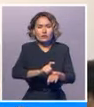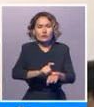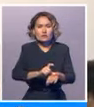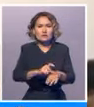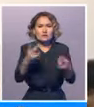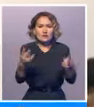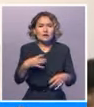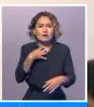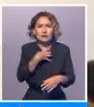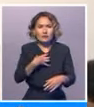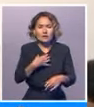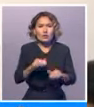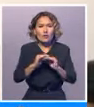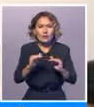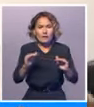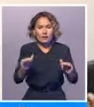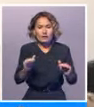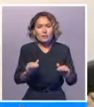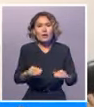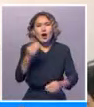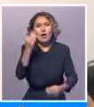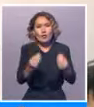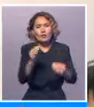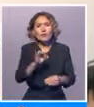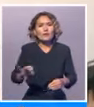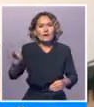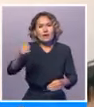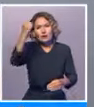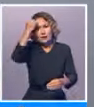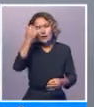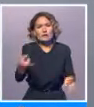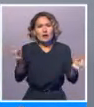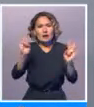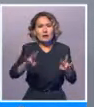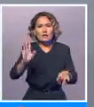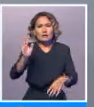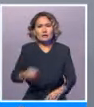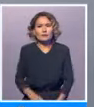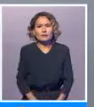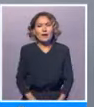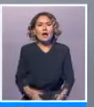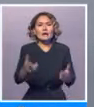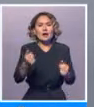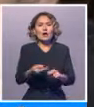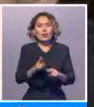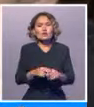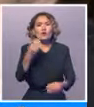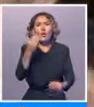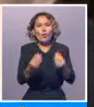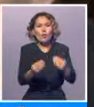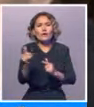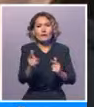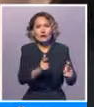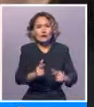пайдалы болам деп өмірінде бұны қолданған бала тарихын ешқашан ұмытпайды. Қазір ойынның тек бастапқы нұсқасы ғана дайын. Егер